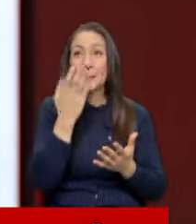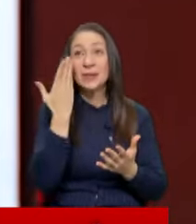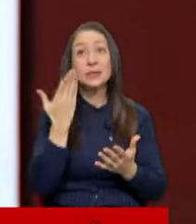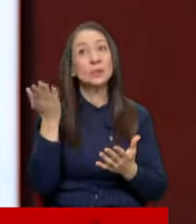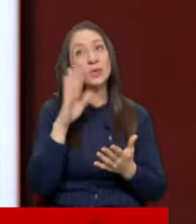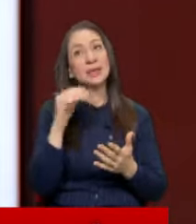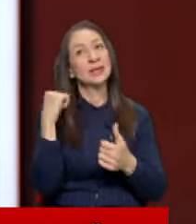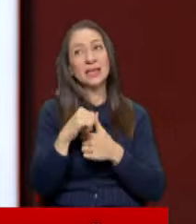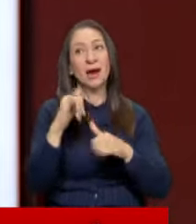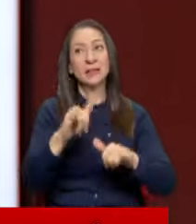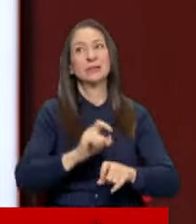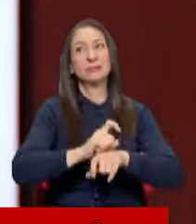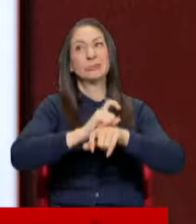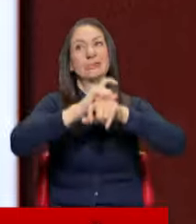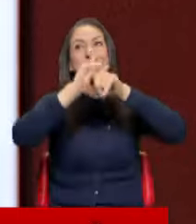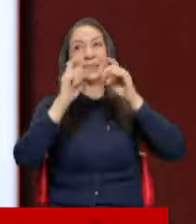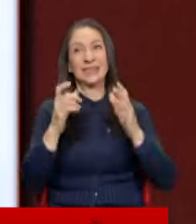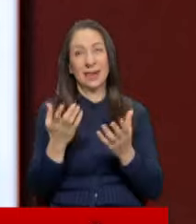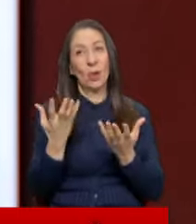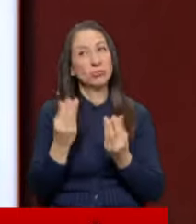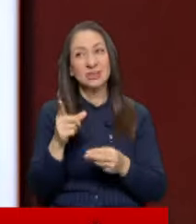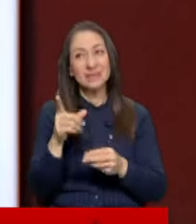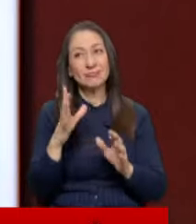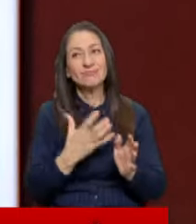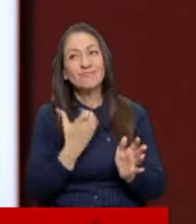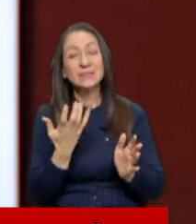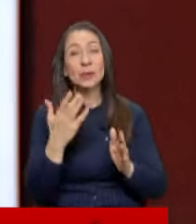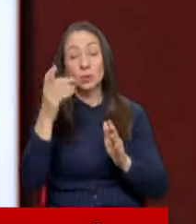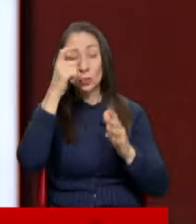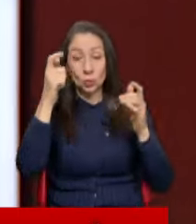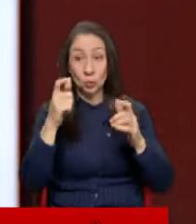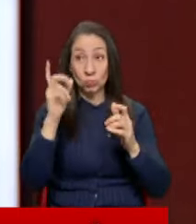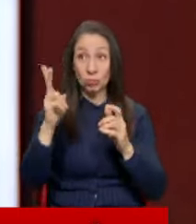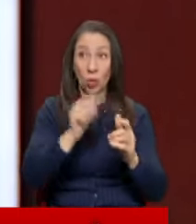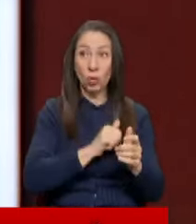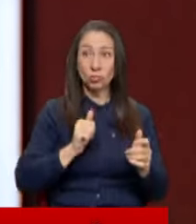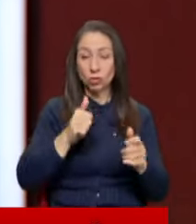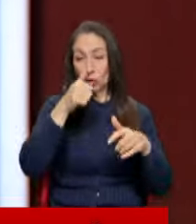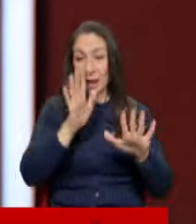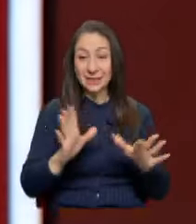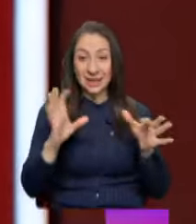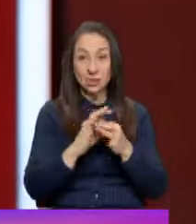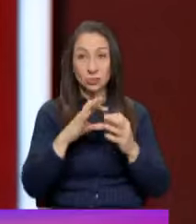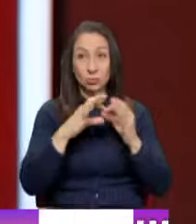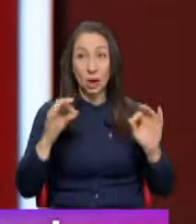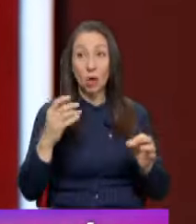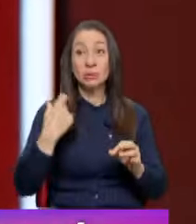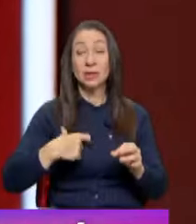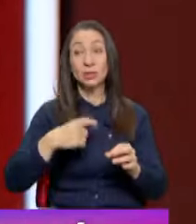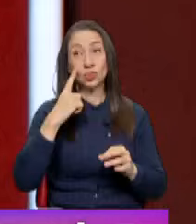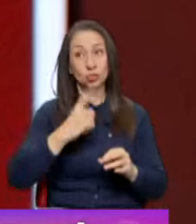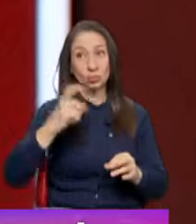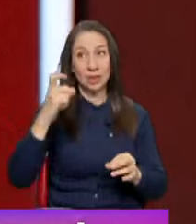soluklanıp aynı Eee ruh haline geri döneceksiniz maalesef memleketinizde oldu doğalgazla ilgili sözleri özellikle